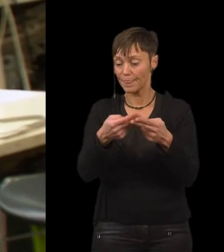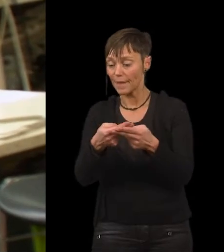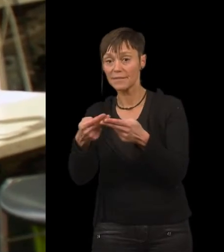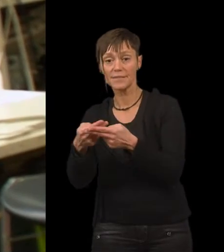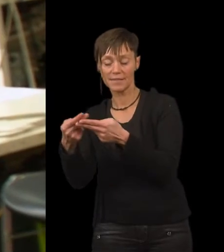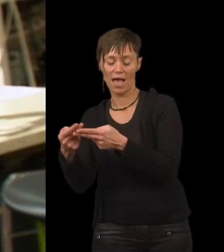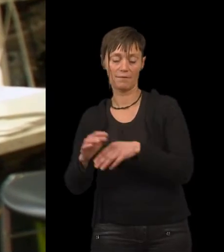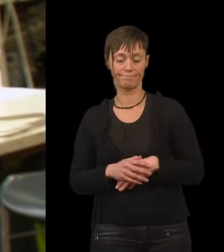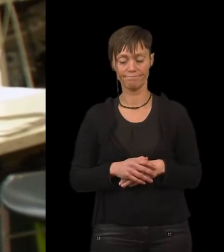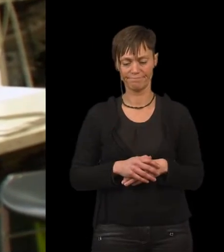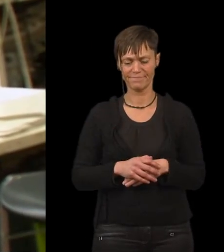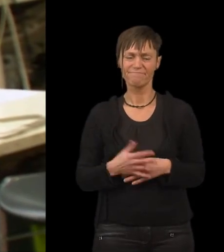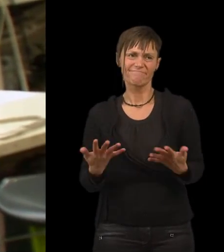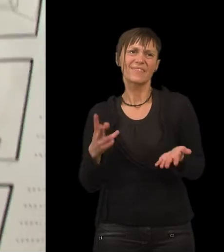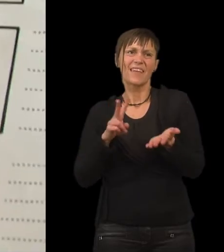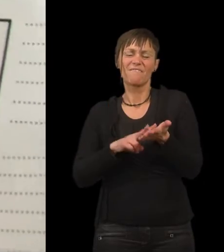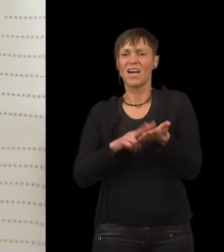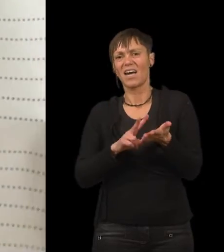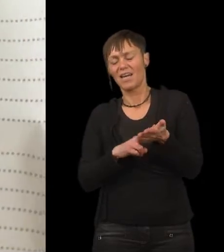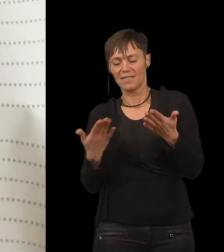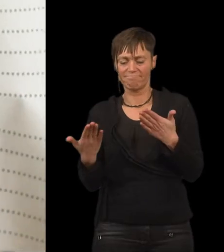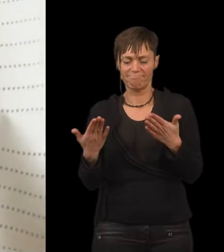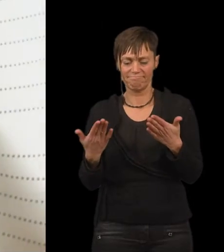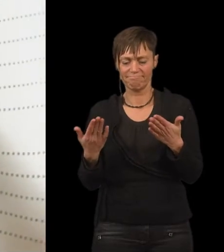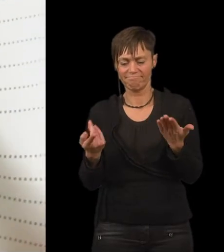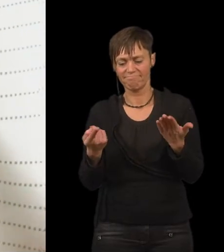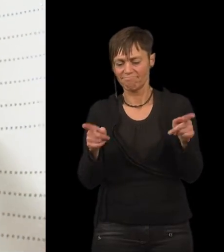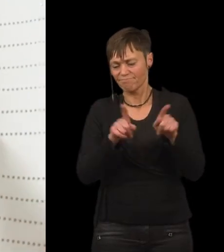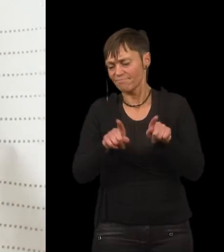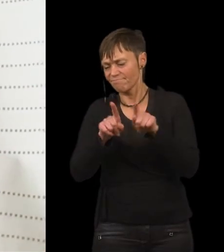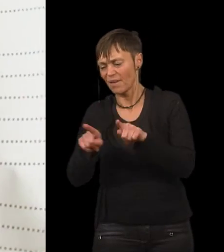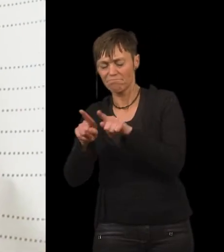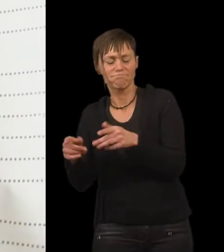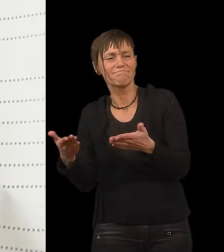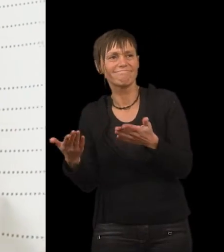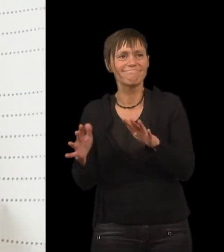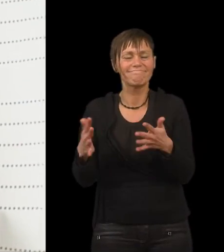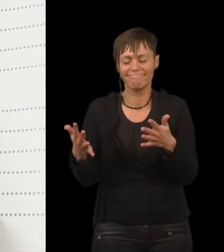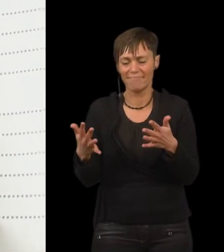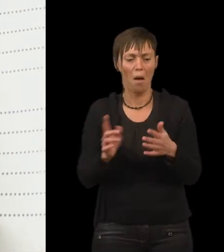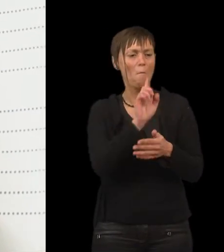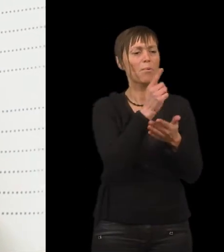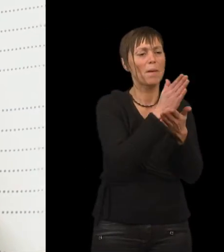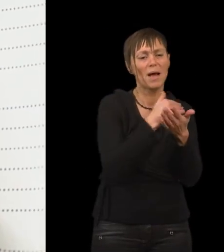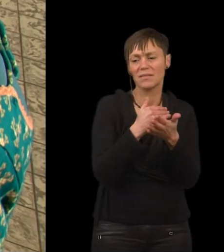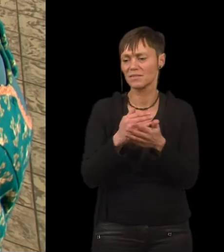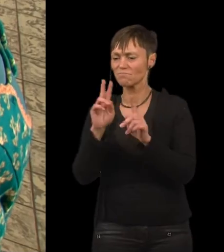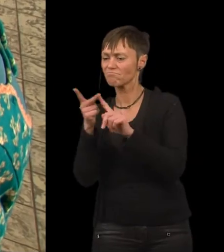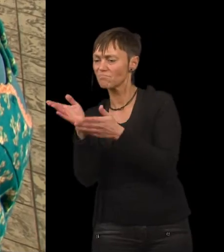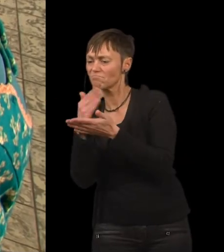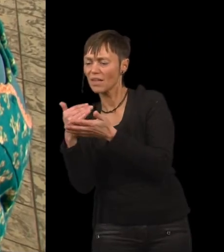et en même temps c'est assez répétitif, donc on voit qu'il y a des choses qui reviennent. Si on prend ici le début de la séquence 1 et la séquence